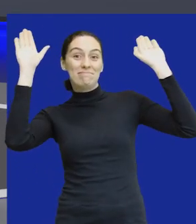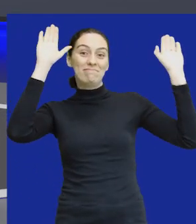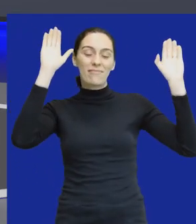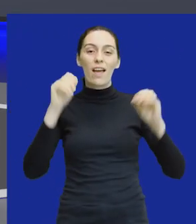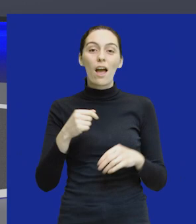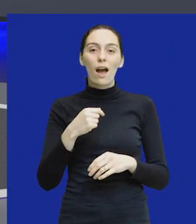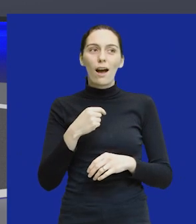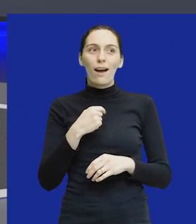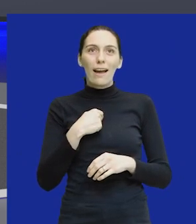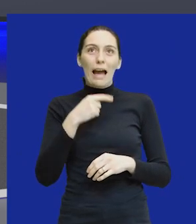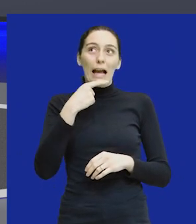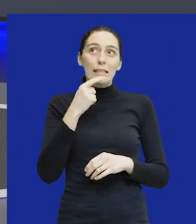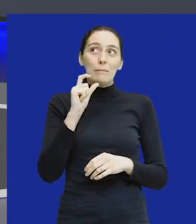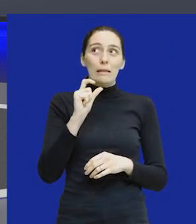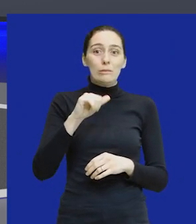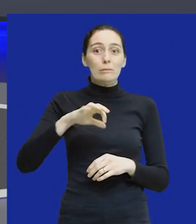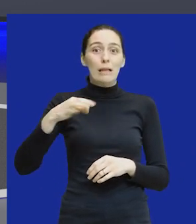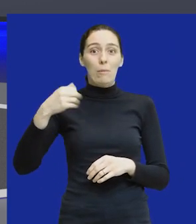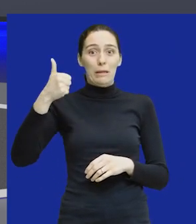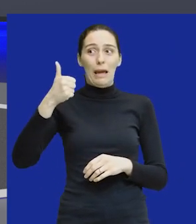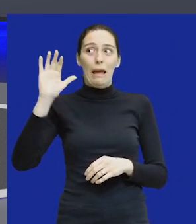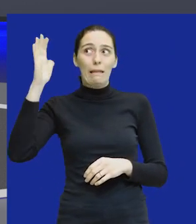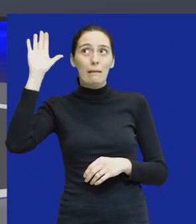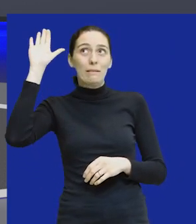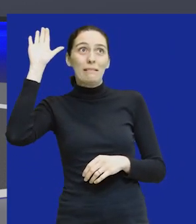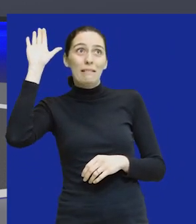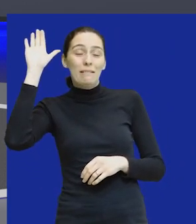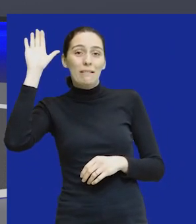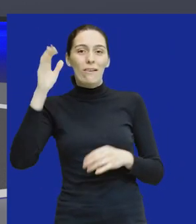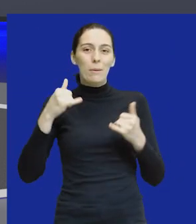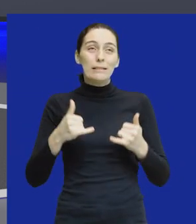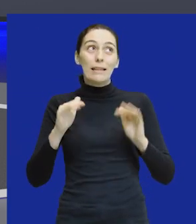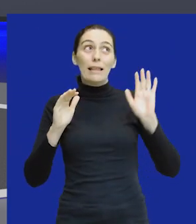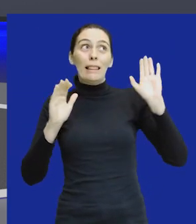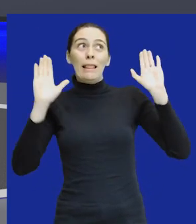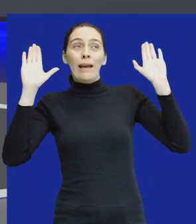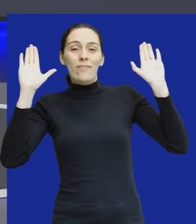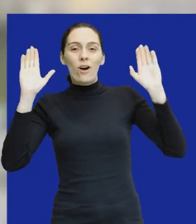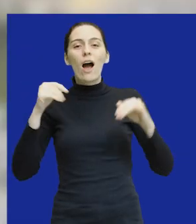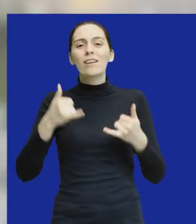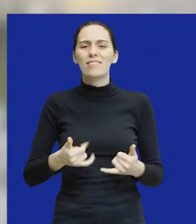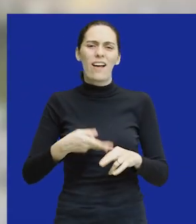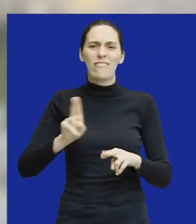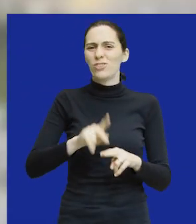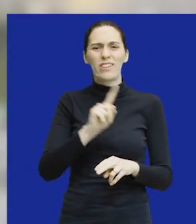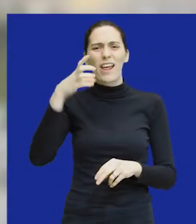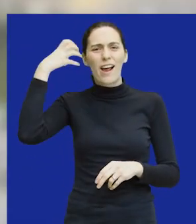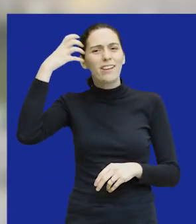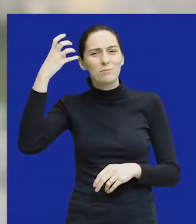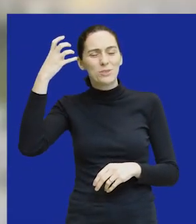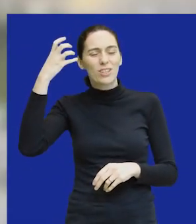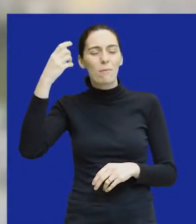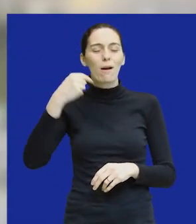ruke, ja rekao, eto, ajde, bar ću desnu, pa ću onda i lijevu. Na kraju, evo, više ne razmišljam o ničemu, nego samo